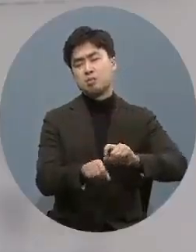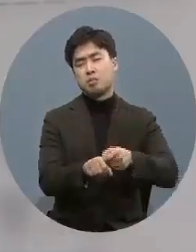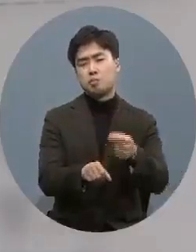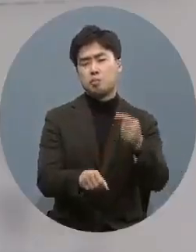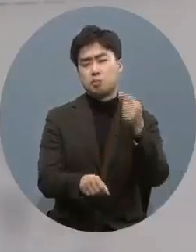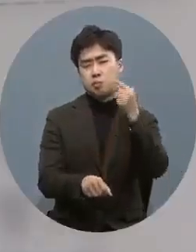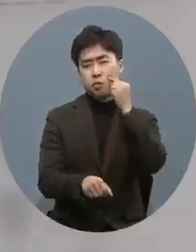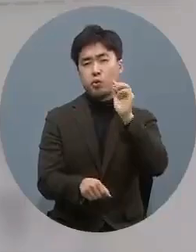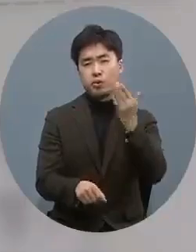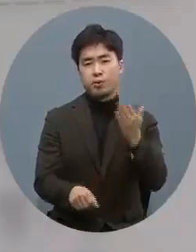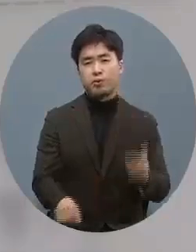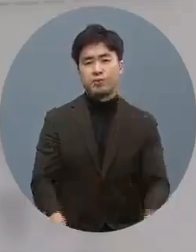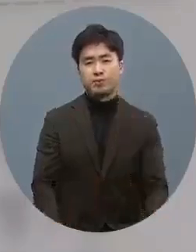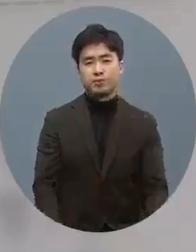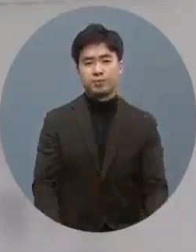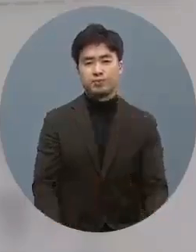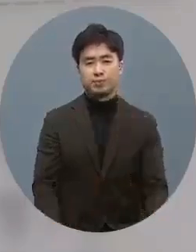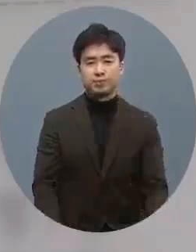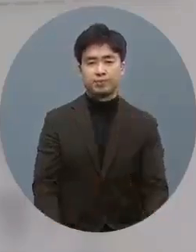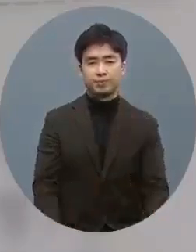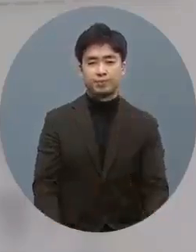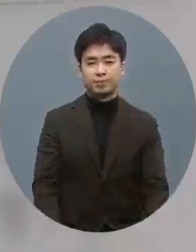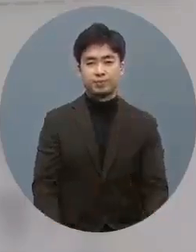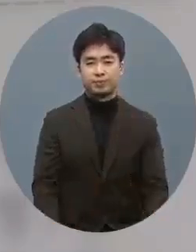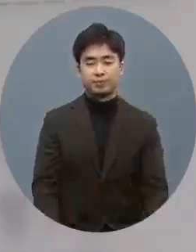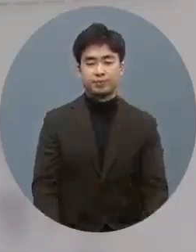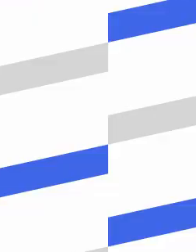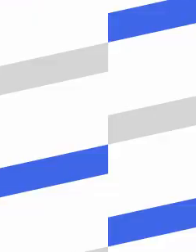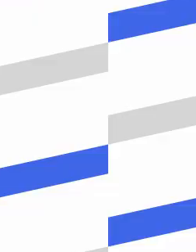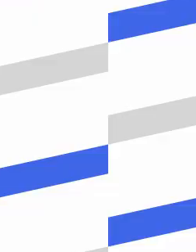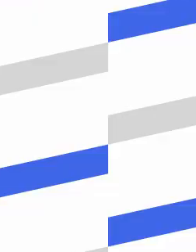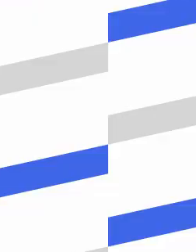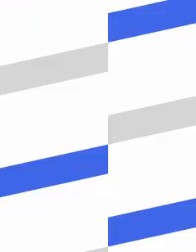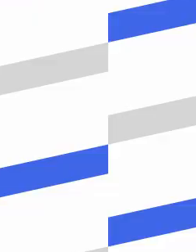피해가게 됐습니다 MBC 뉴스 유정입니다